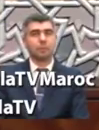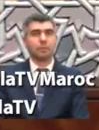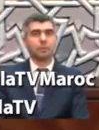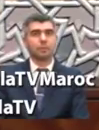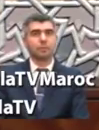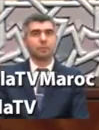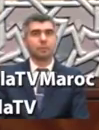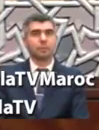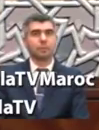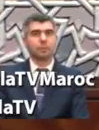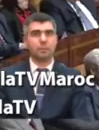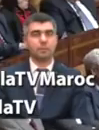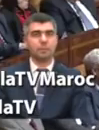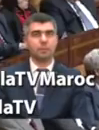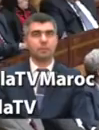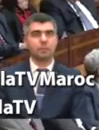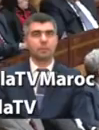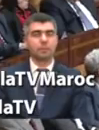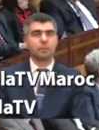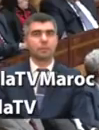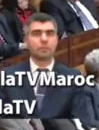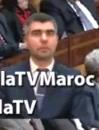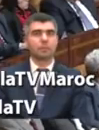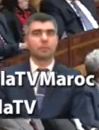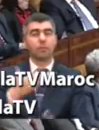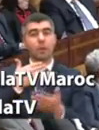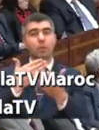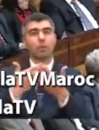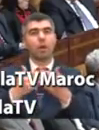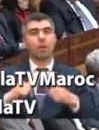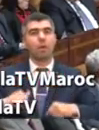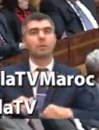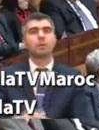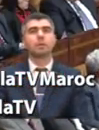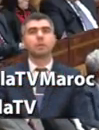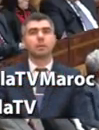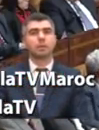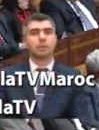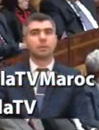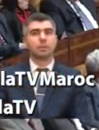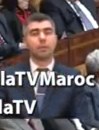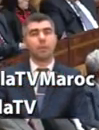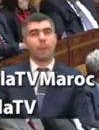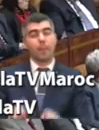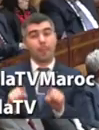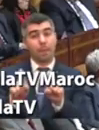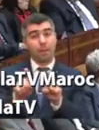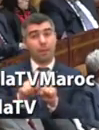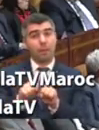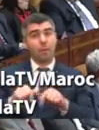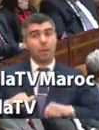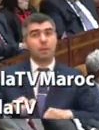سيد الوزير معذرة، هناك تعقيب إضافي. شكرا سيد الوزير المحترم. سيد